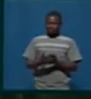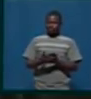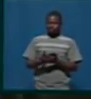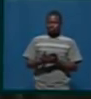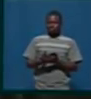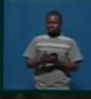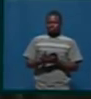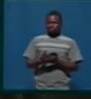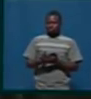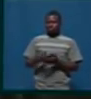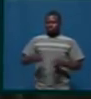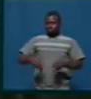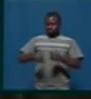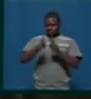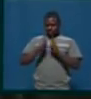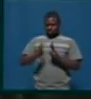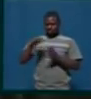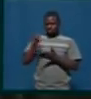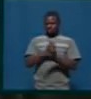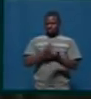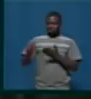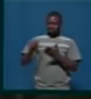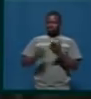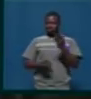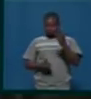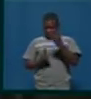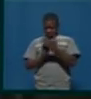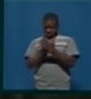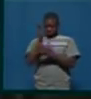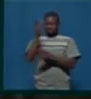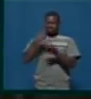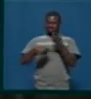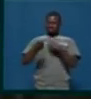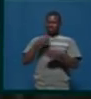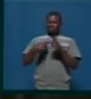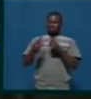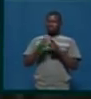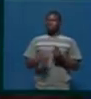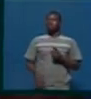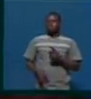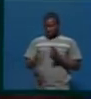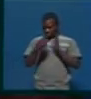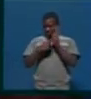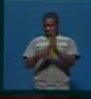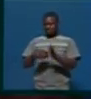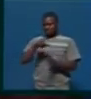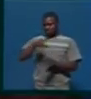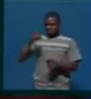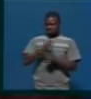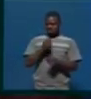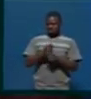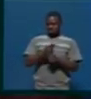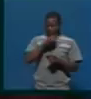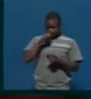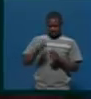c'est permettre à des artistes émergents de s'exprimer à la veille des FAMA, de la cérémonie officielle de récompense. Il y a